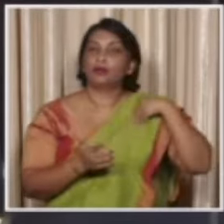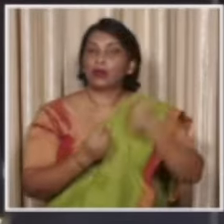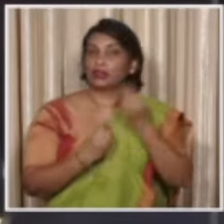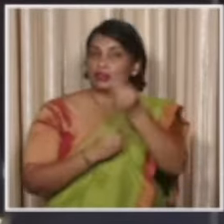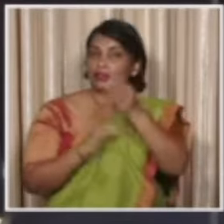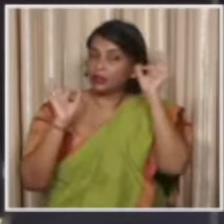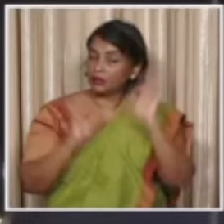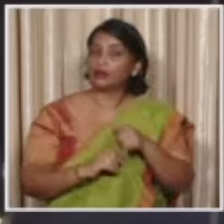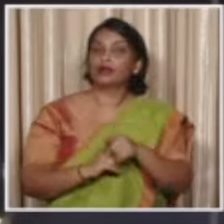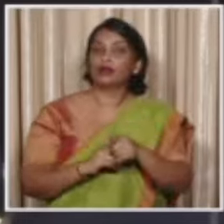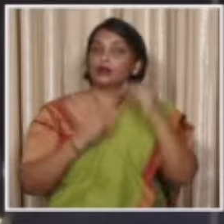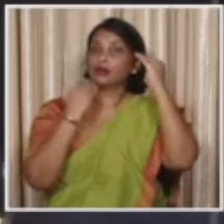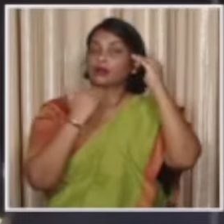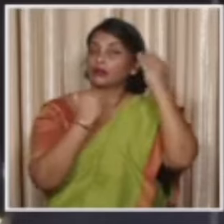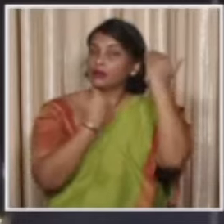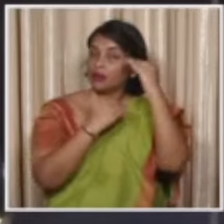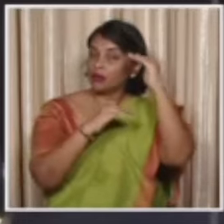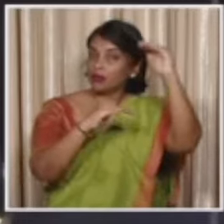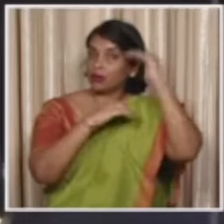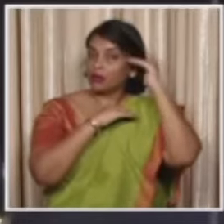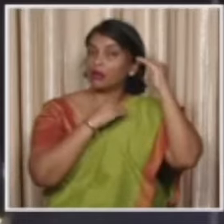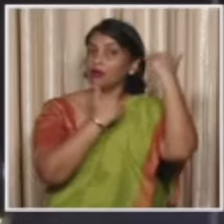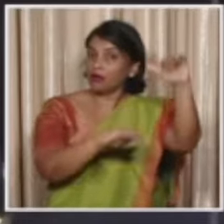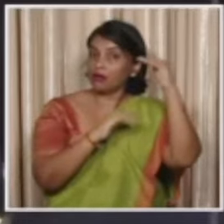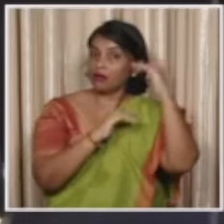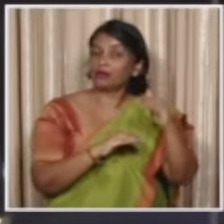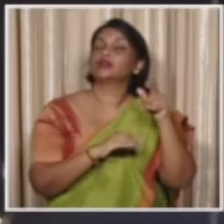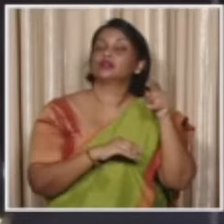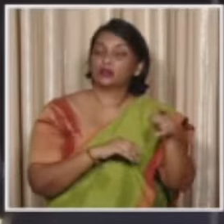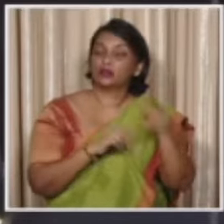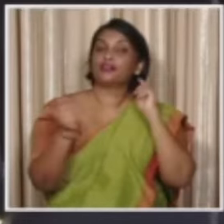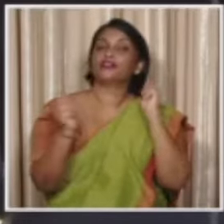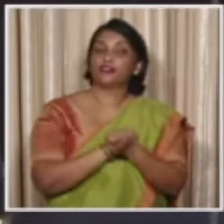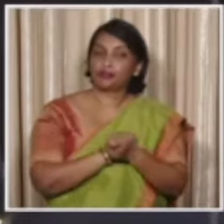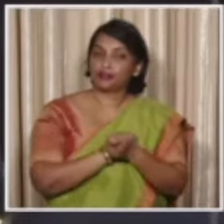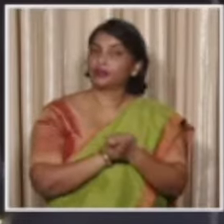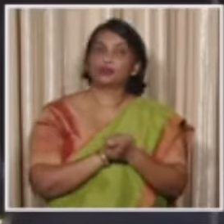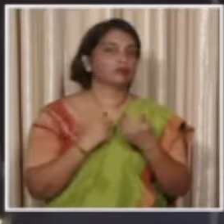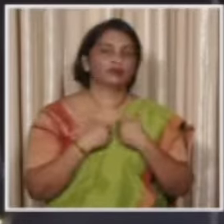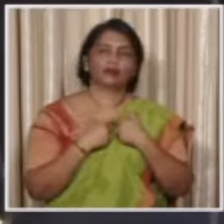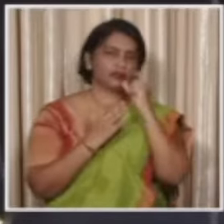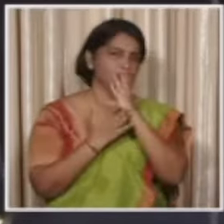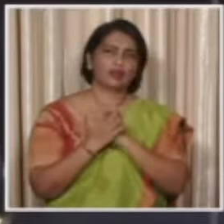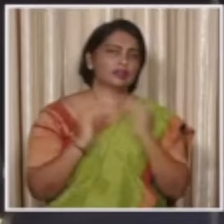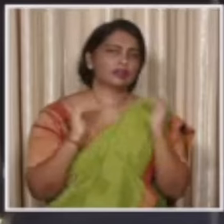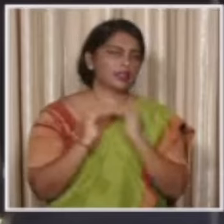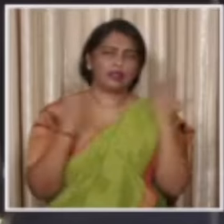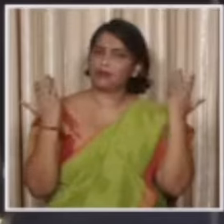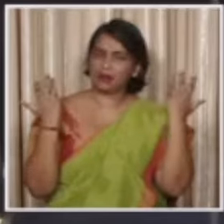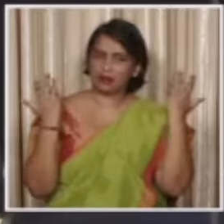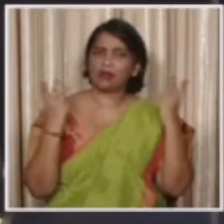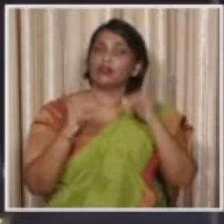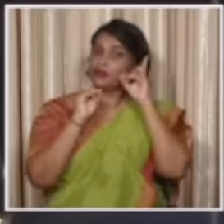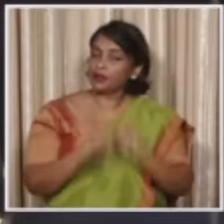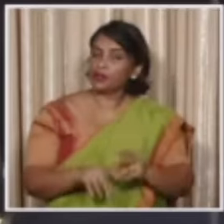නොදෙන අපනයන අභිමුඛ ආර්ථිකයක් කරහා වෙනස් කිරීම අපේ ව්‍යවස්ථාවට පටහැනි. ඒ